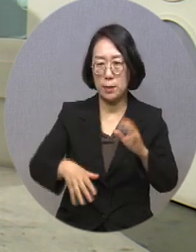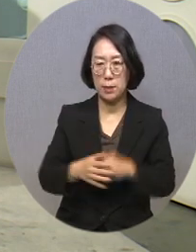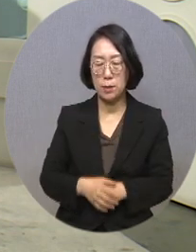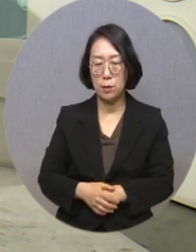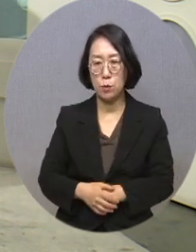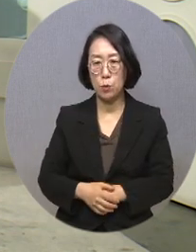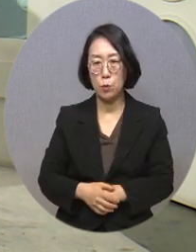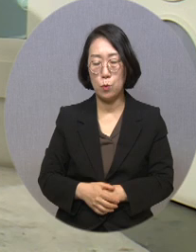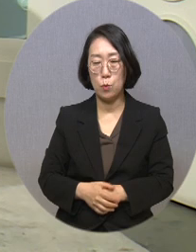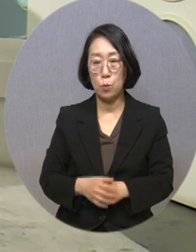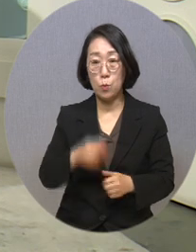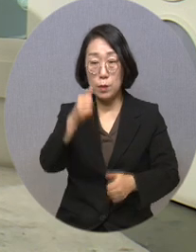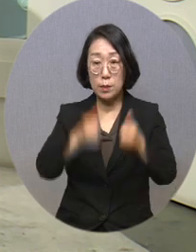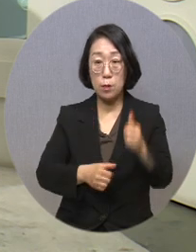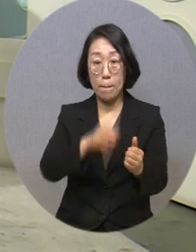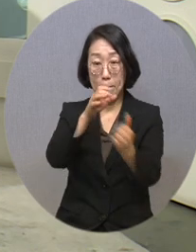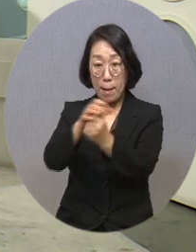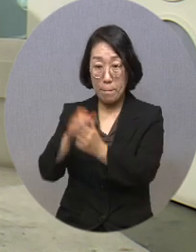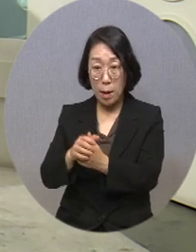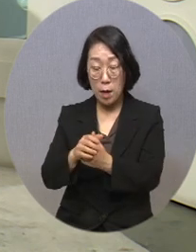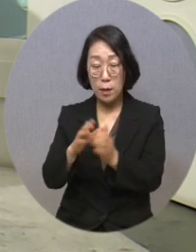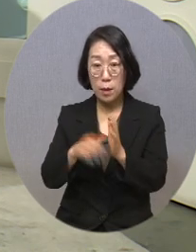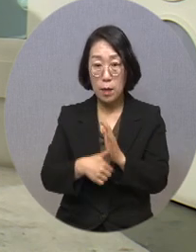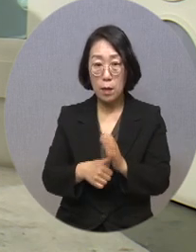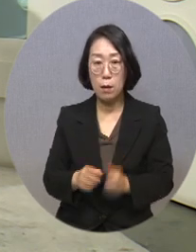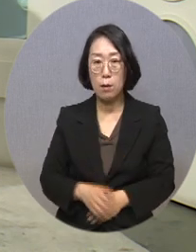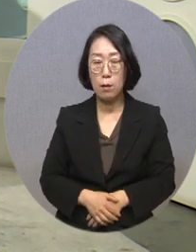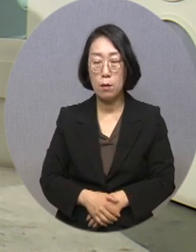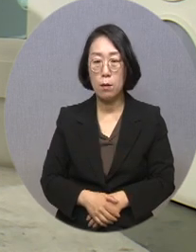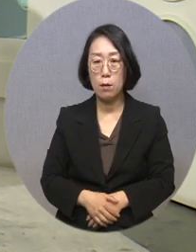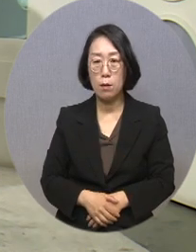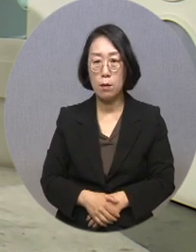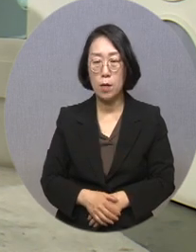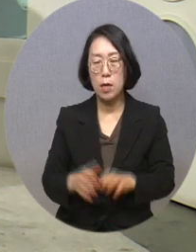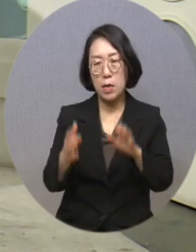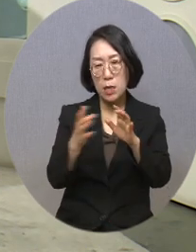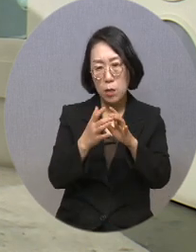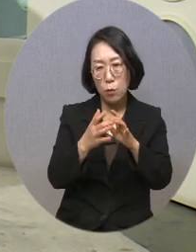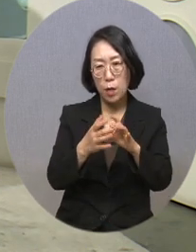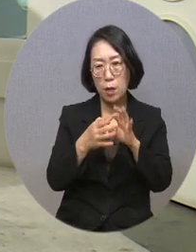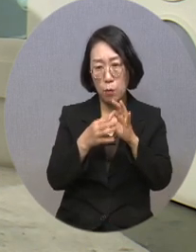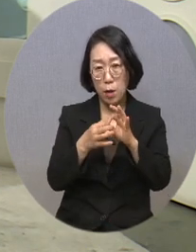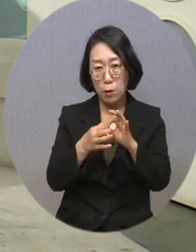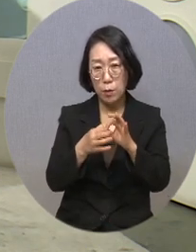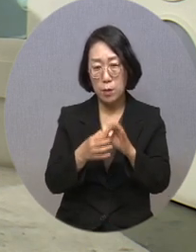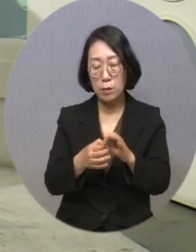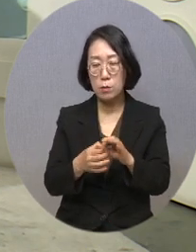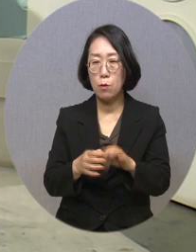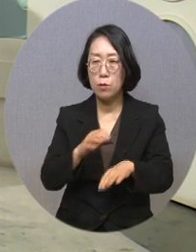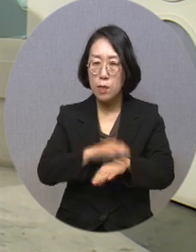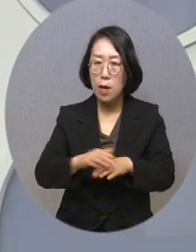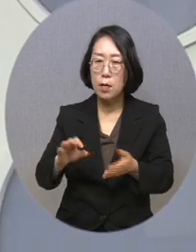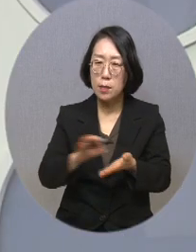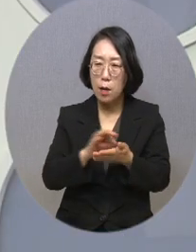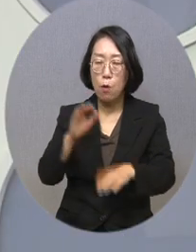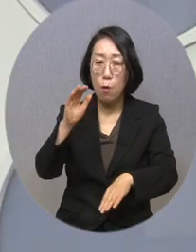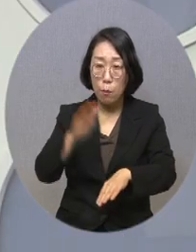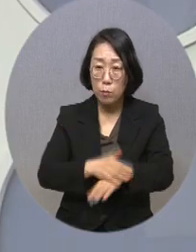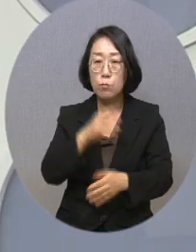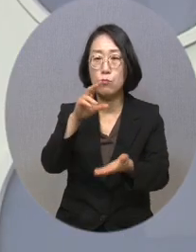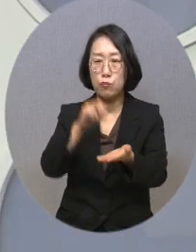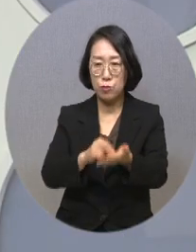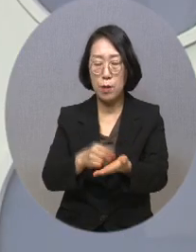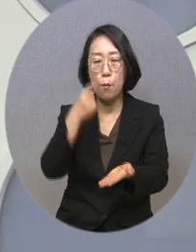때 전산 시스템이 부여한 위촉 우선순위를 지키지 않은 점을 네. 확인을 했습니다. 예. 그리고